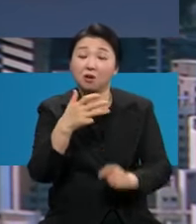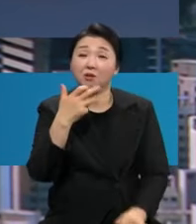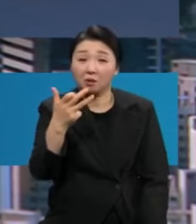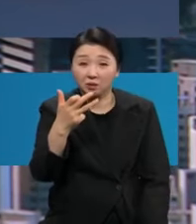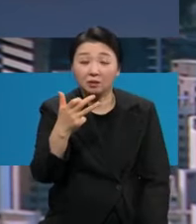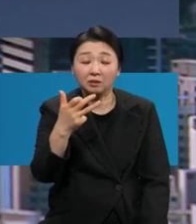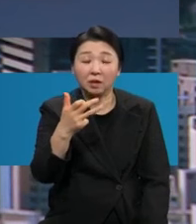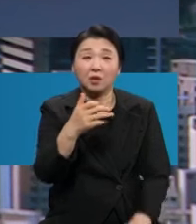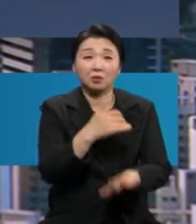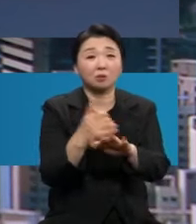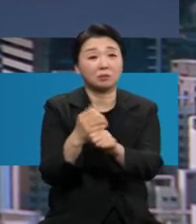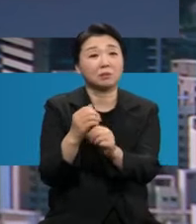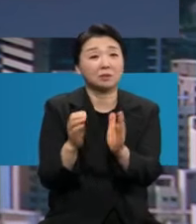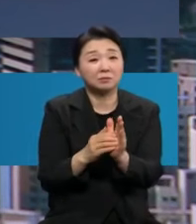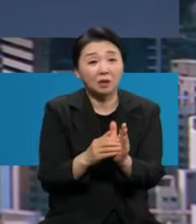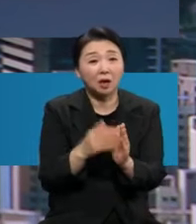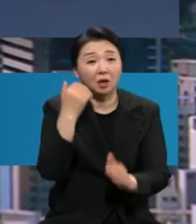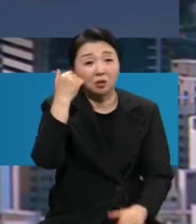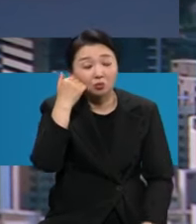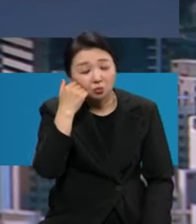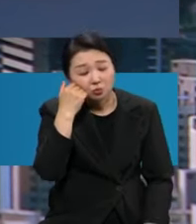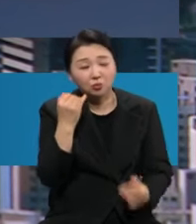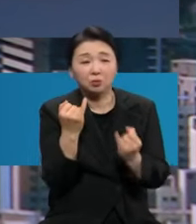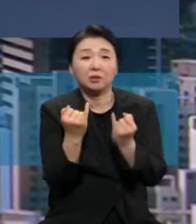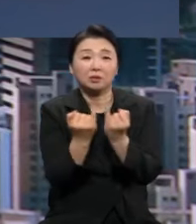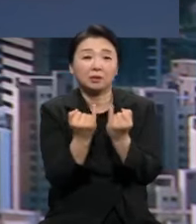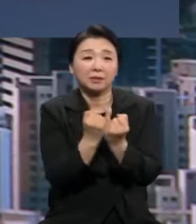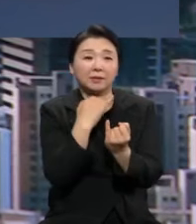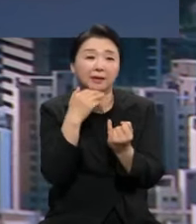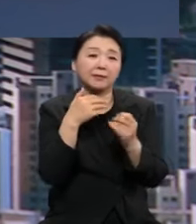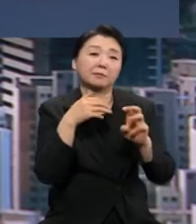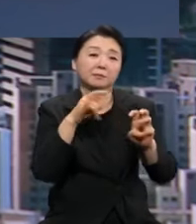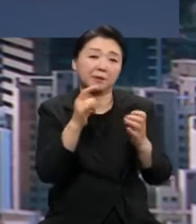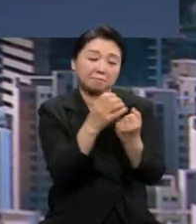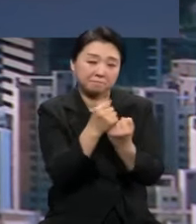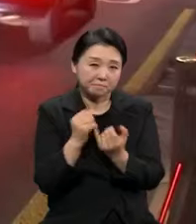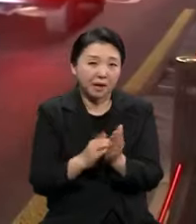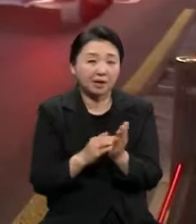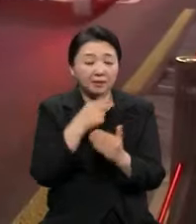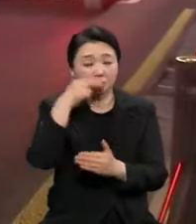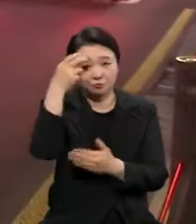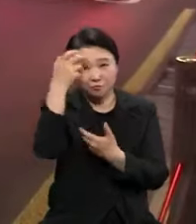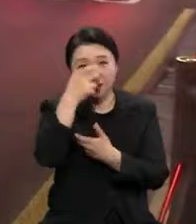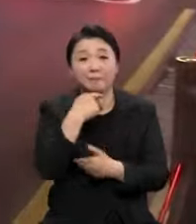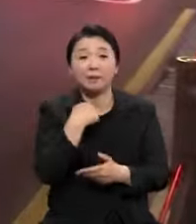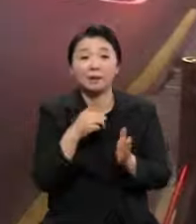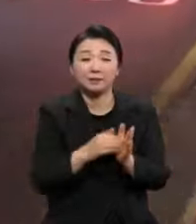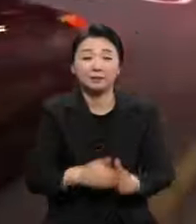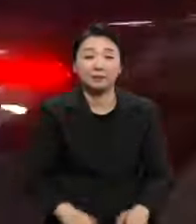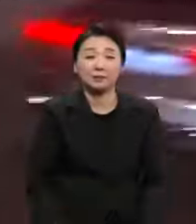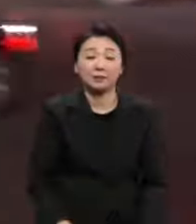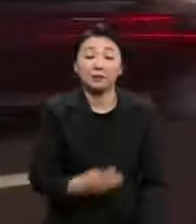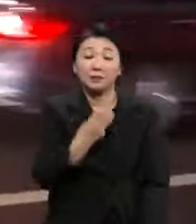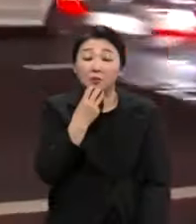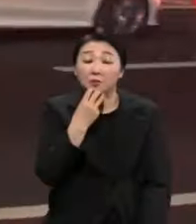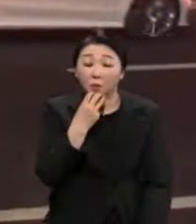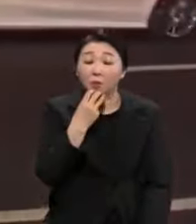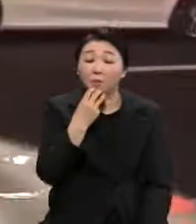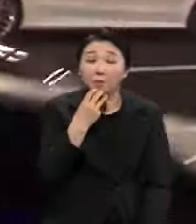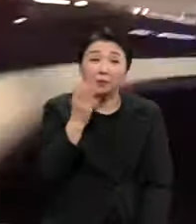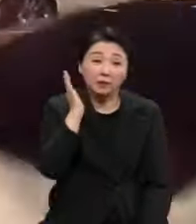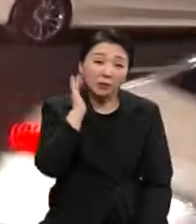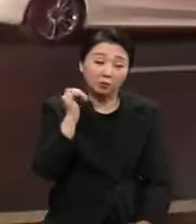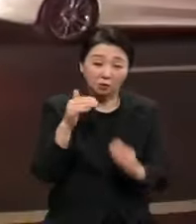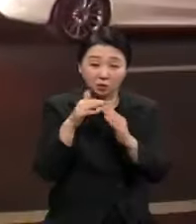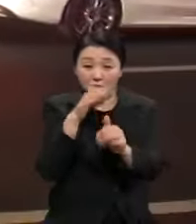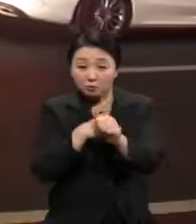여성인데 당시 수레 취해 있던 상태였습니다 최현수 기자입니다 서울 한남동 대통령 관저